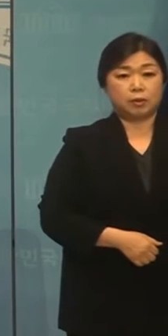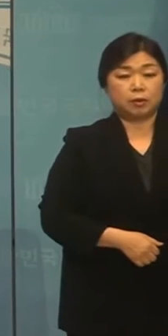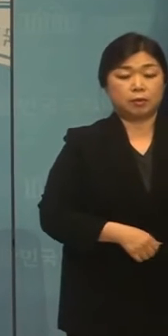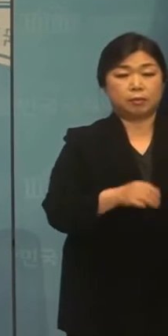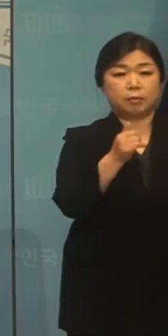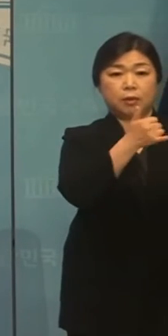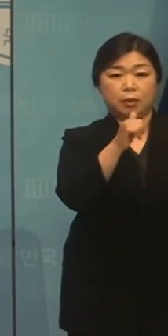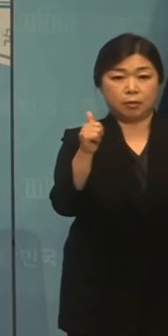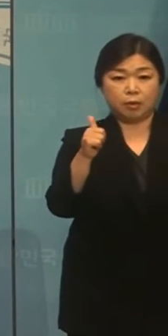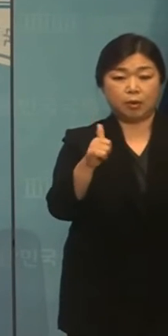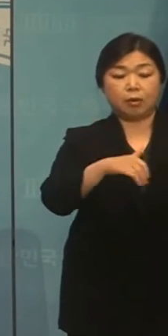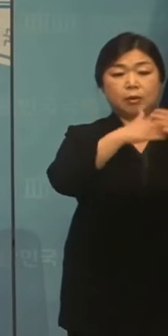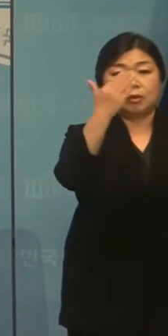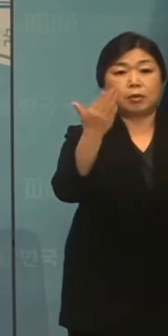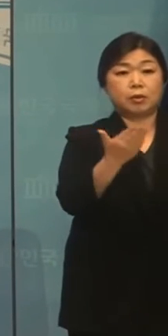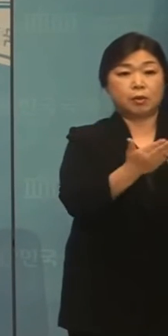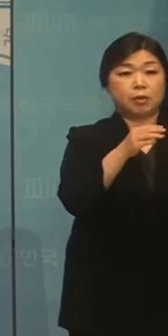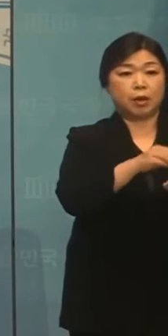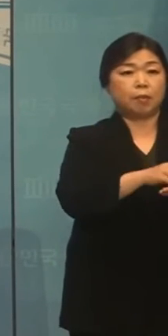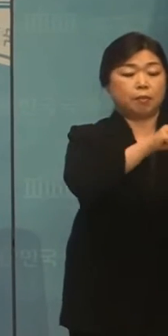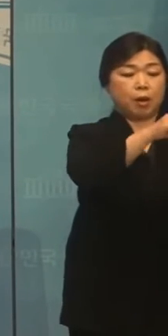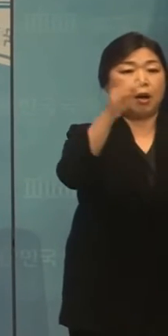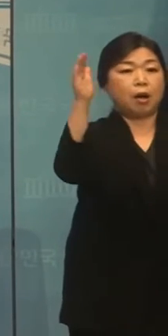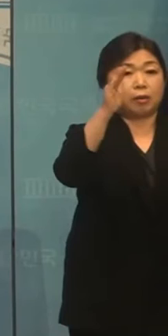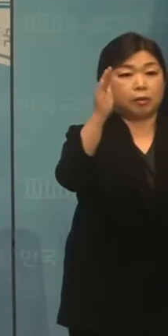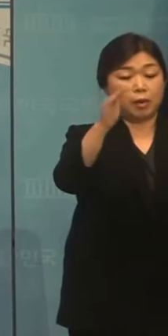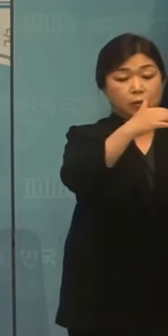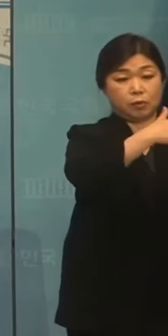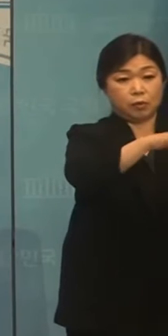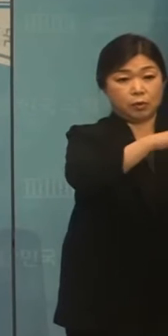560명으로 전체 입학생의